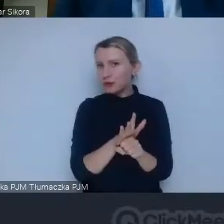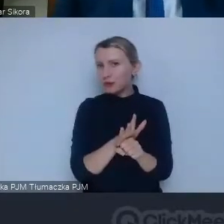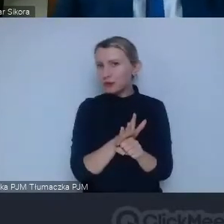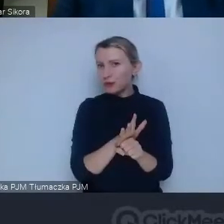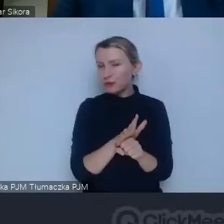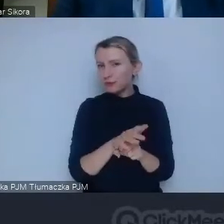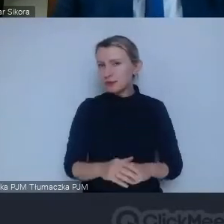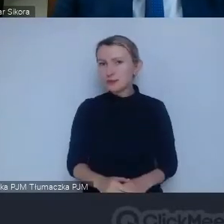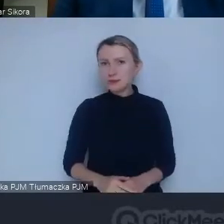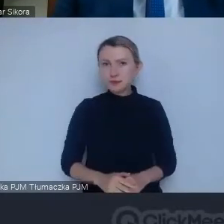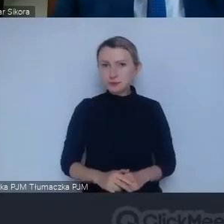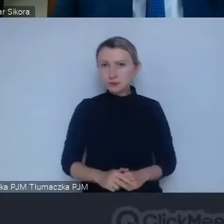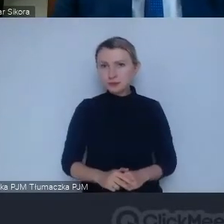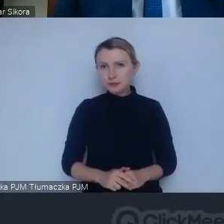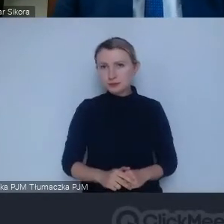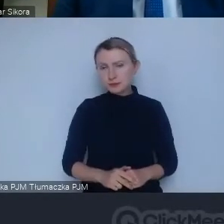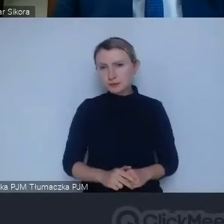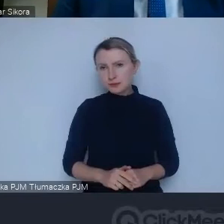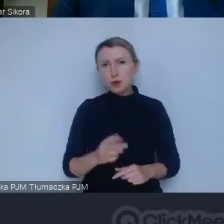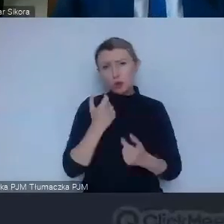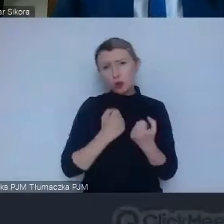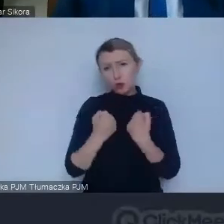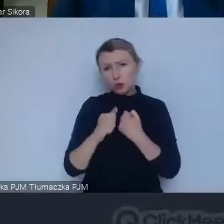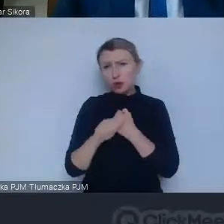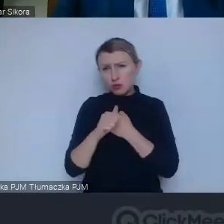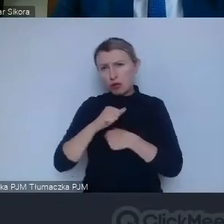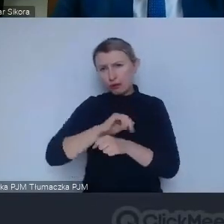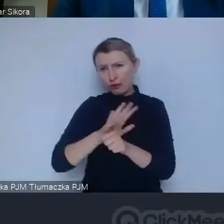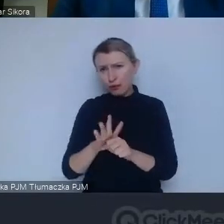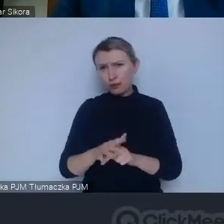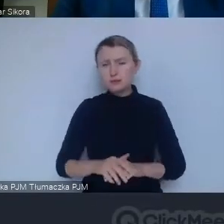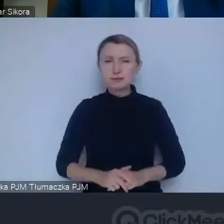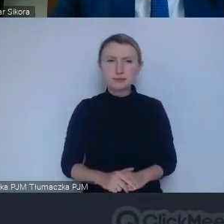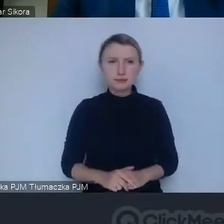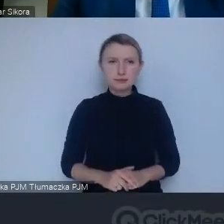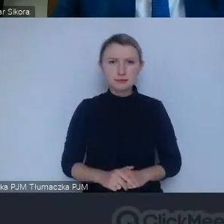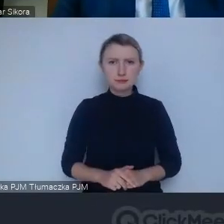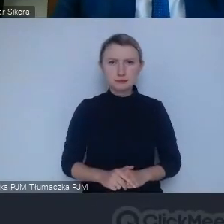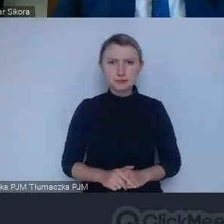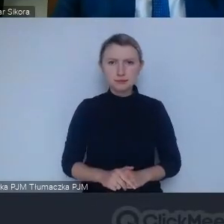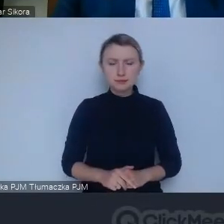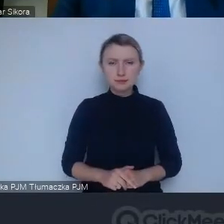zjawisko utrudnień wynikających z sytuacji pandemicznej.